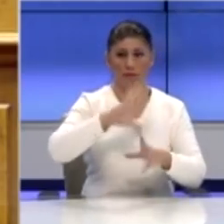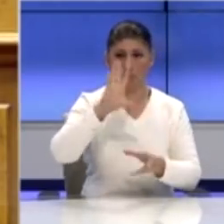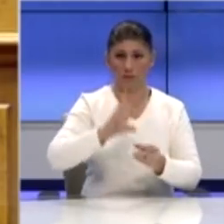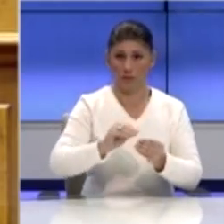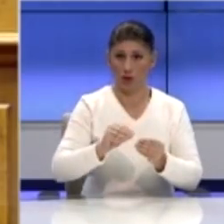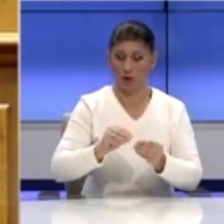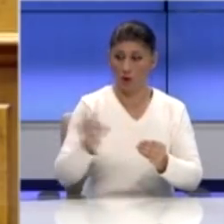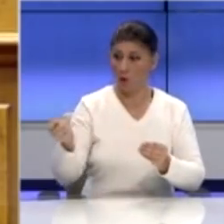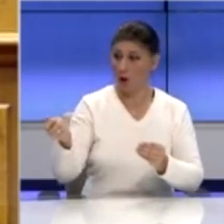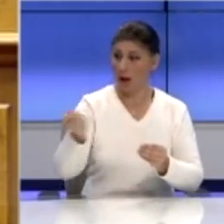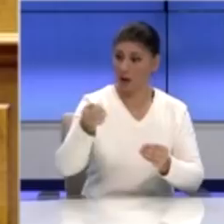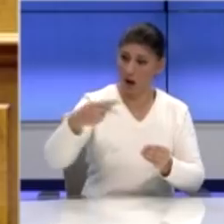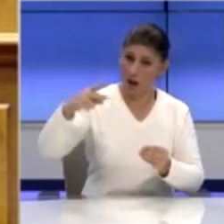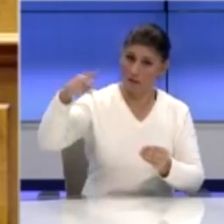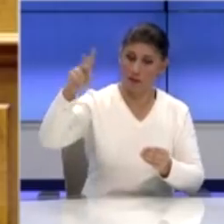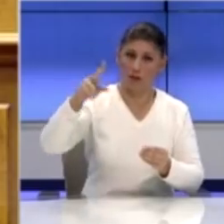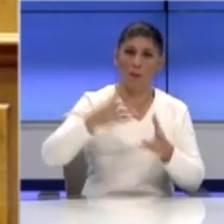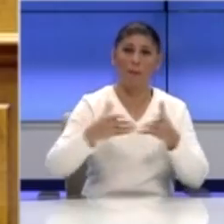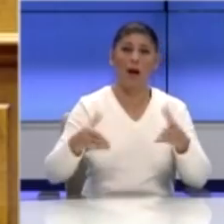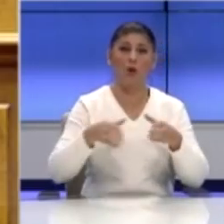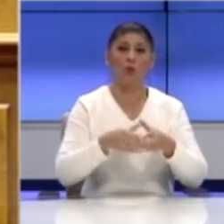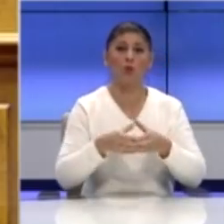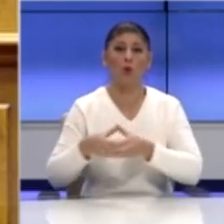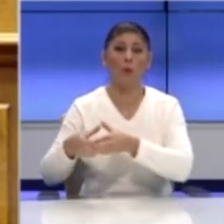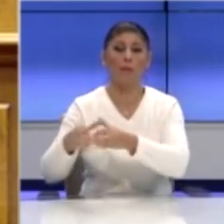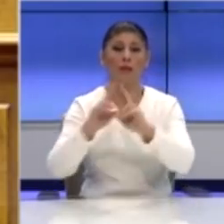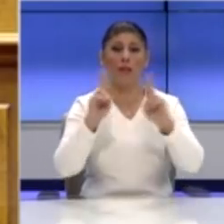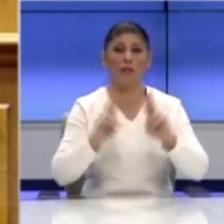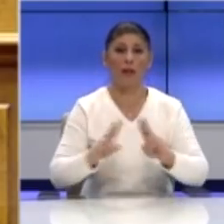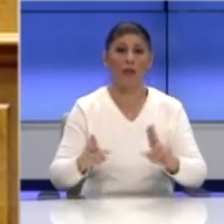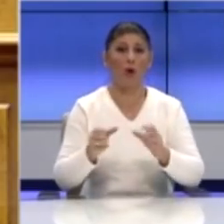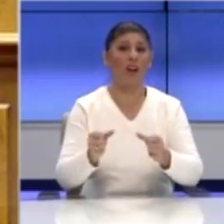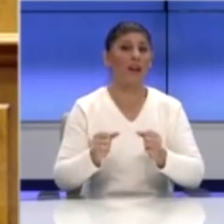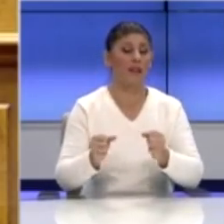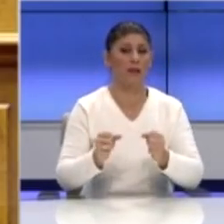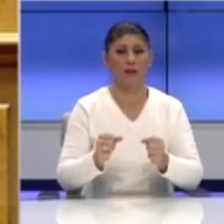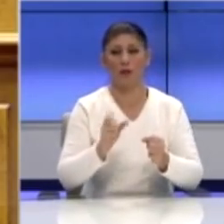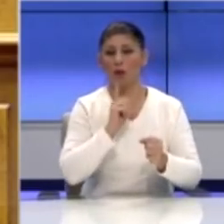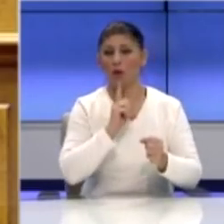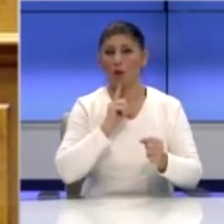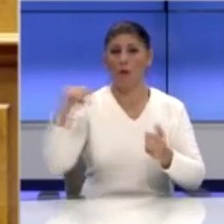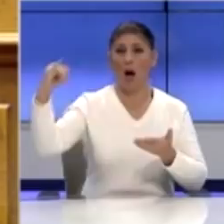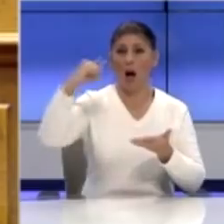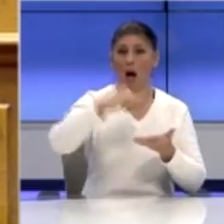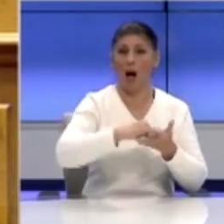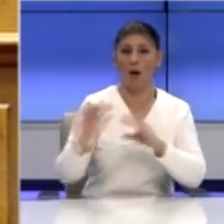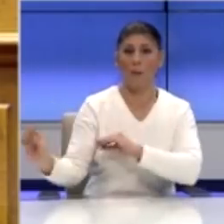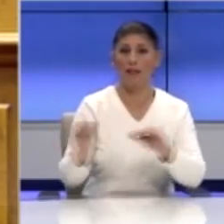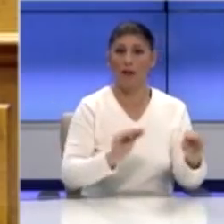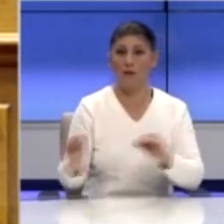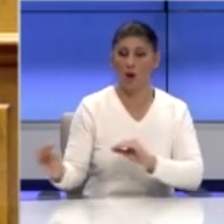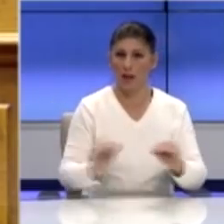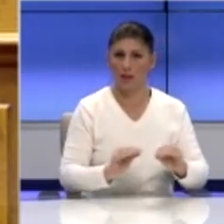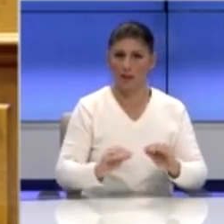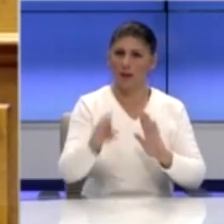χρέος αυξανόταν, μεγάλοι κλάδοι της οικονομίας διεθνώς βρίσκονταν σε κρίση, όπως οι αερομεταφορές. Και